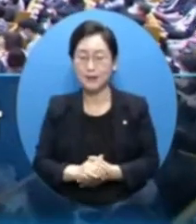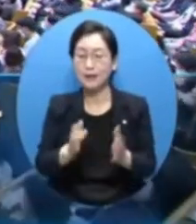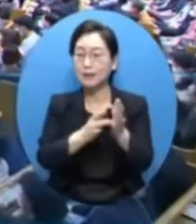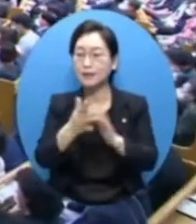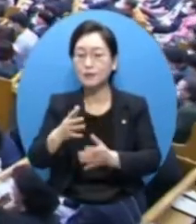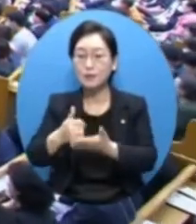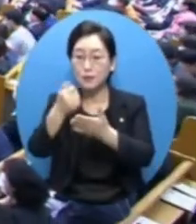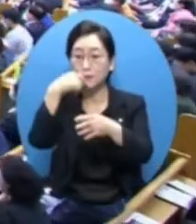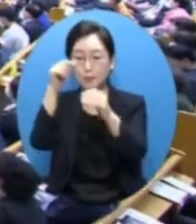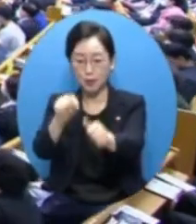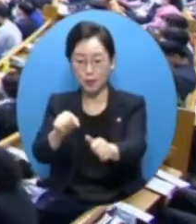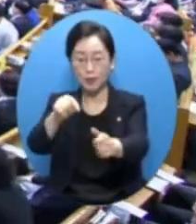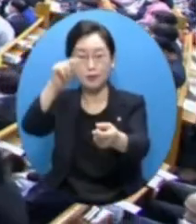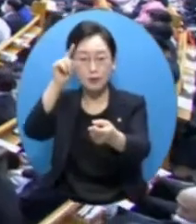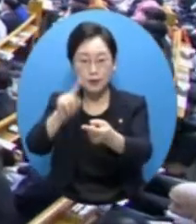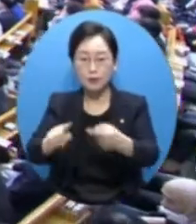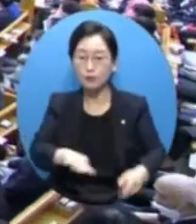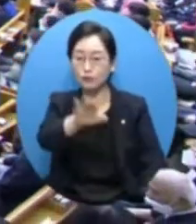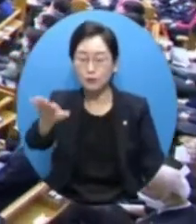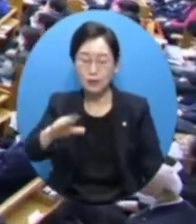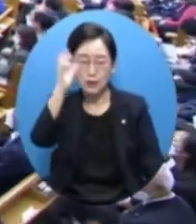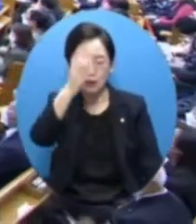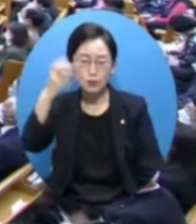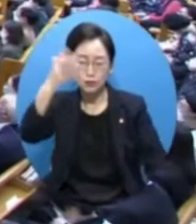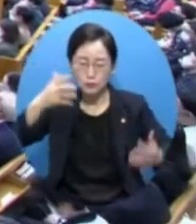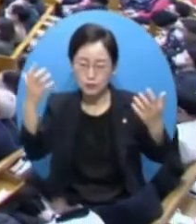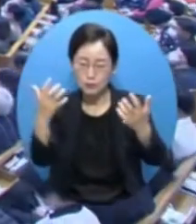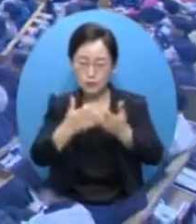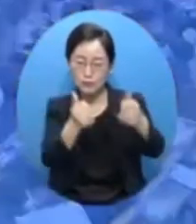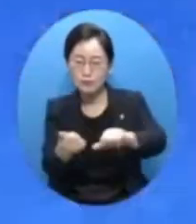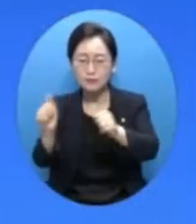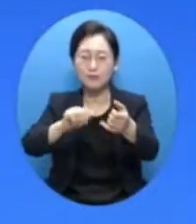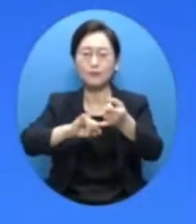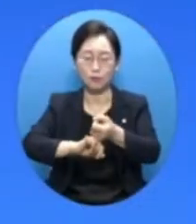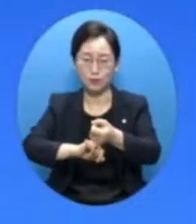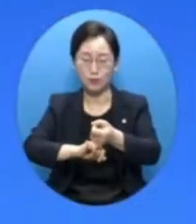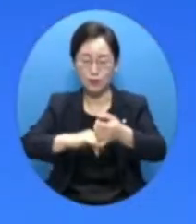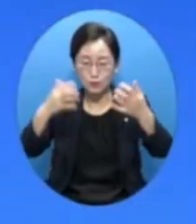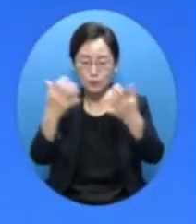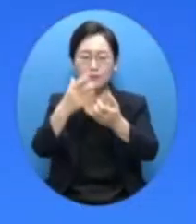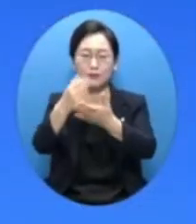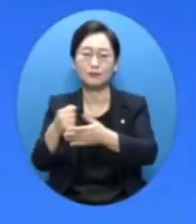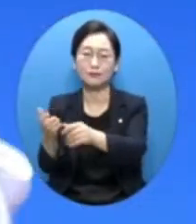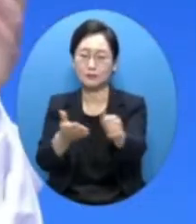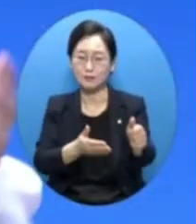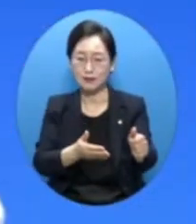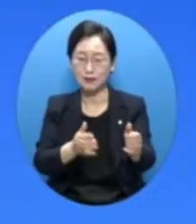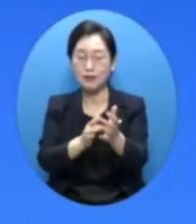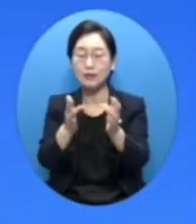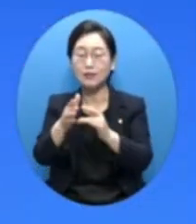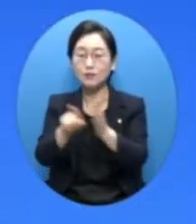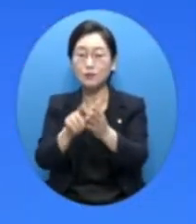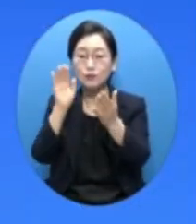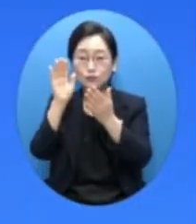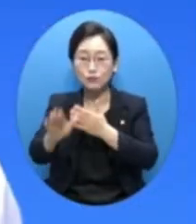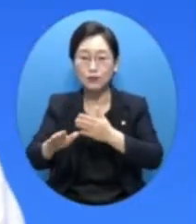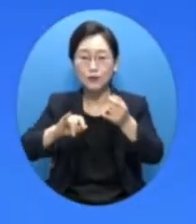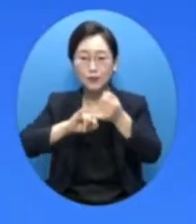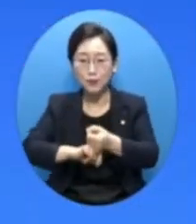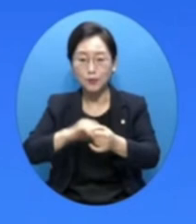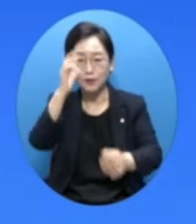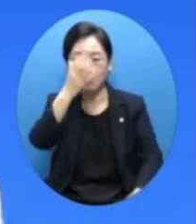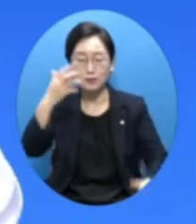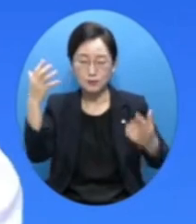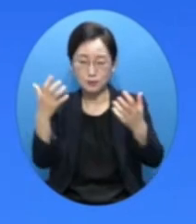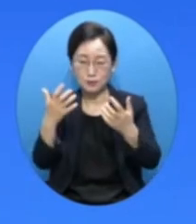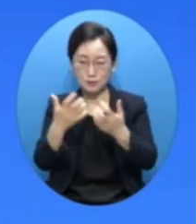예수님께서 명령하신 대로 우리 모두가 성령으로 침례를 받아야 됩니다. 성령 충만을 받아야 되는 것입니다. 예수님 믿고 난 다음 반드시 우리가 성령 충만